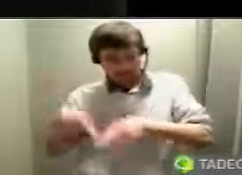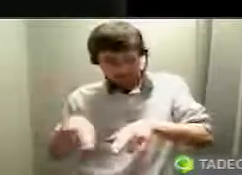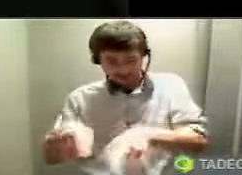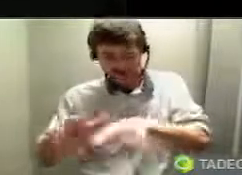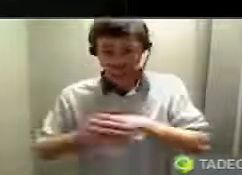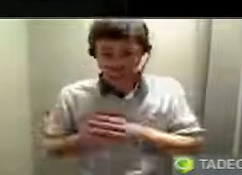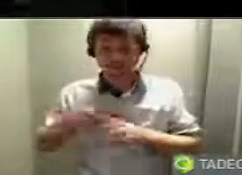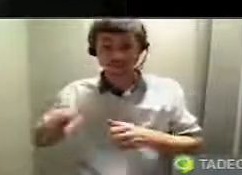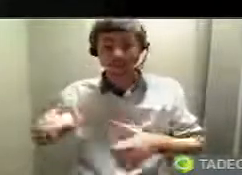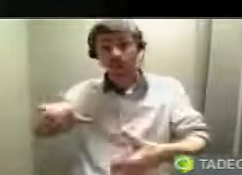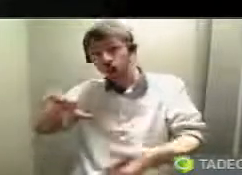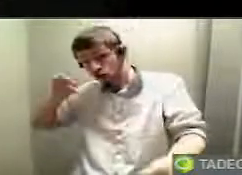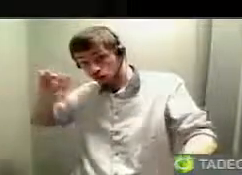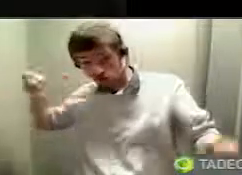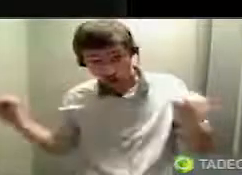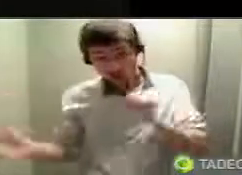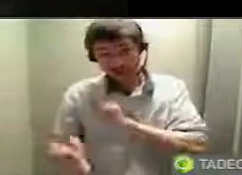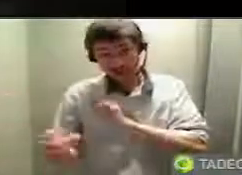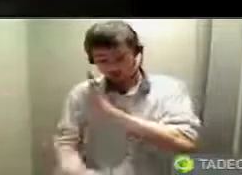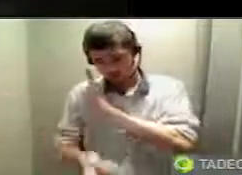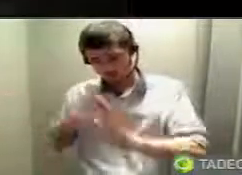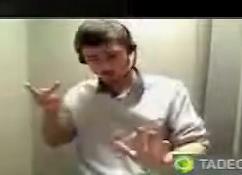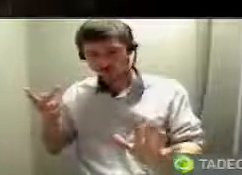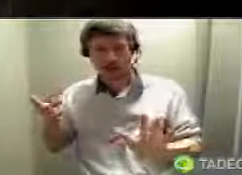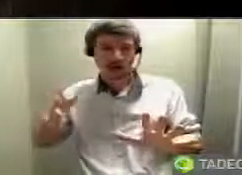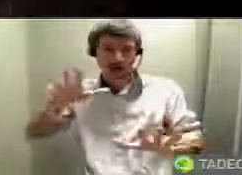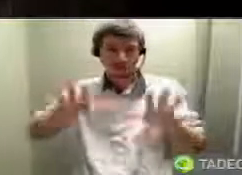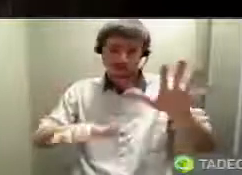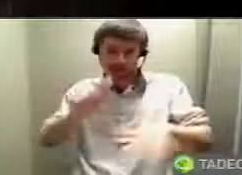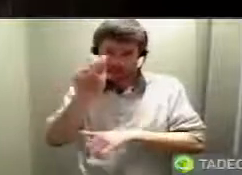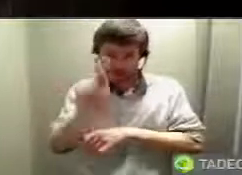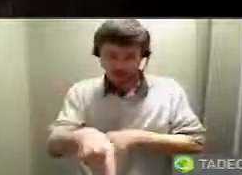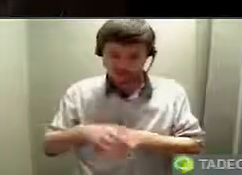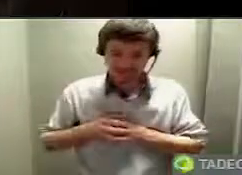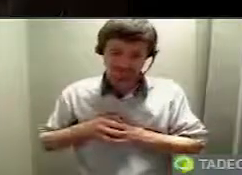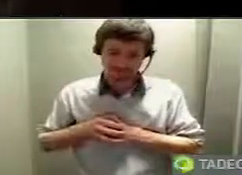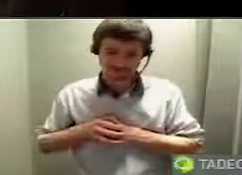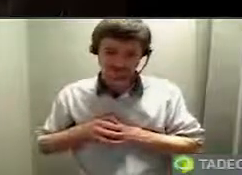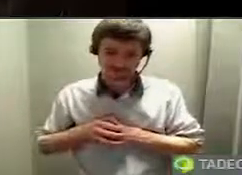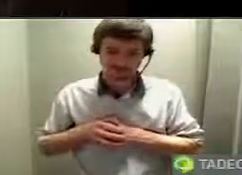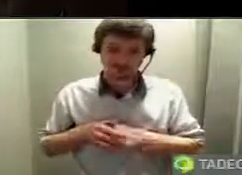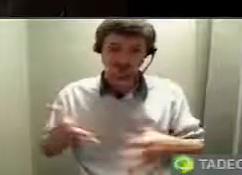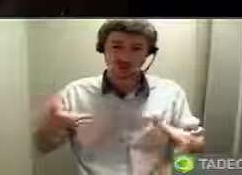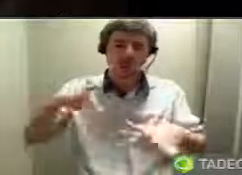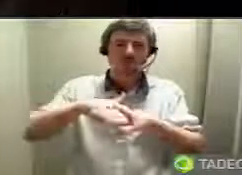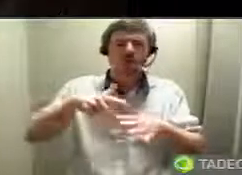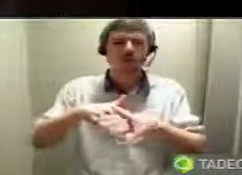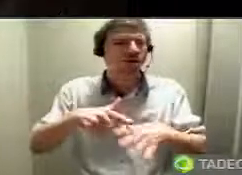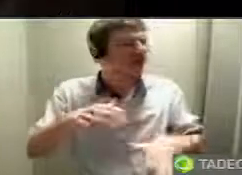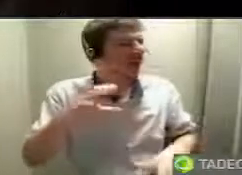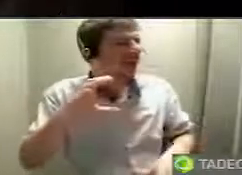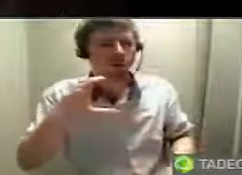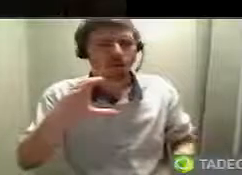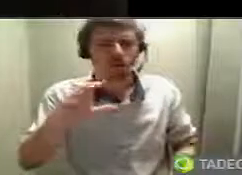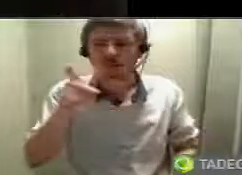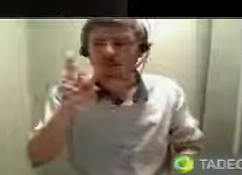tout peut-être 1 kilomètre. Et au début, c'était des cobbles. Comment on dit cobbles en français?